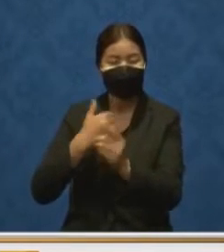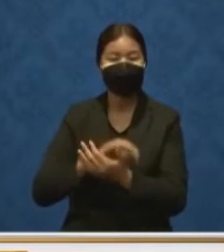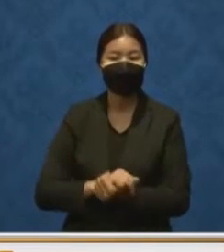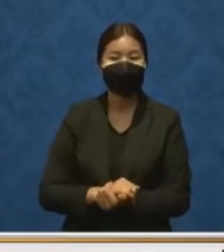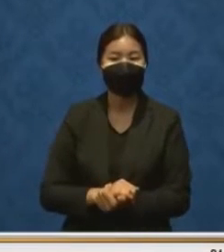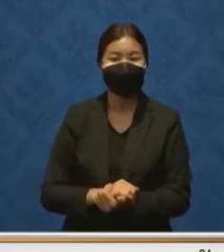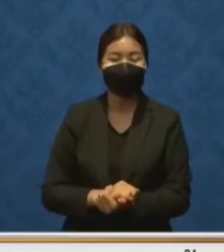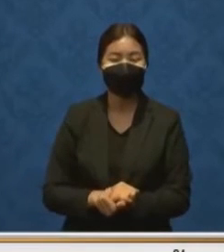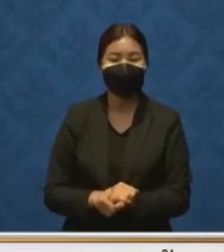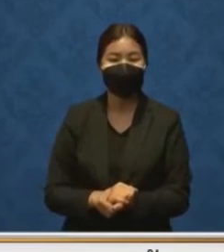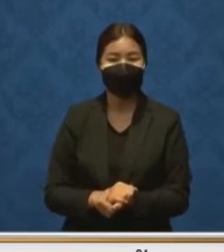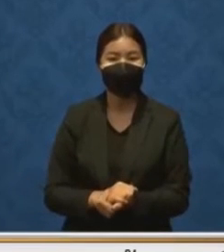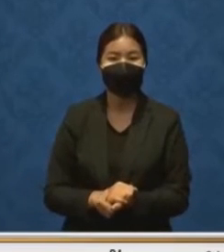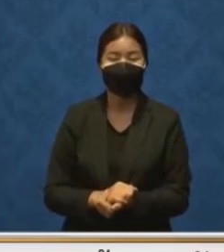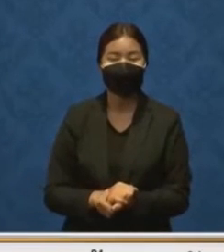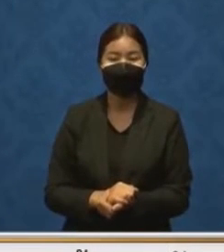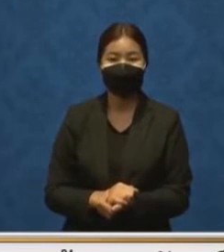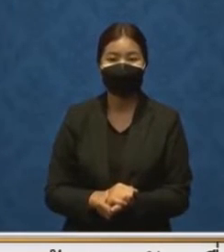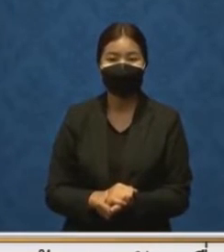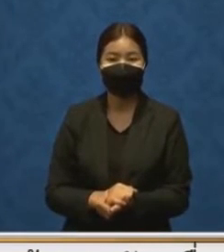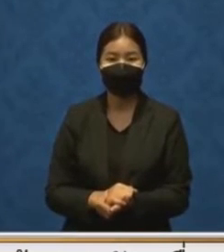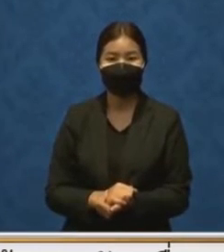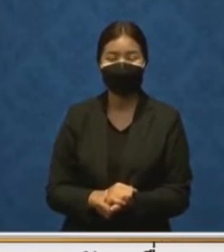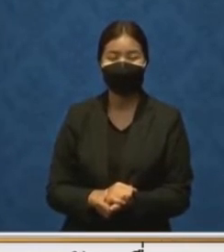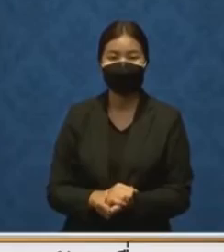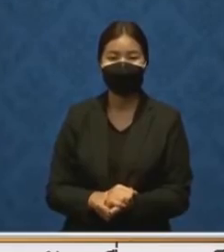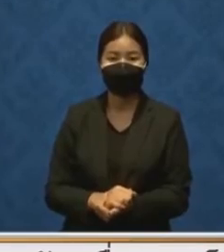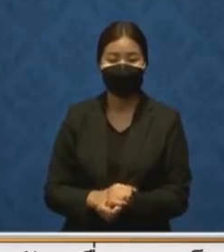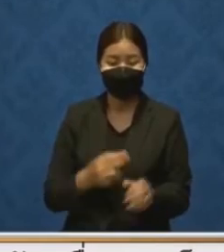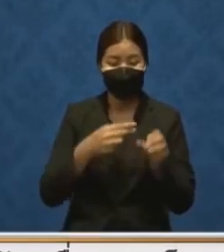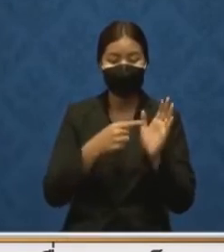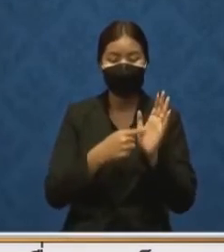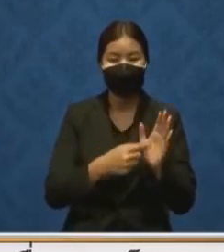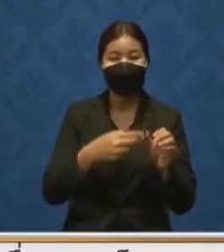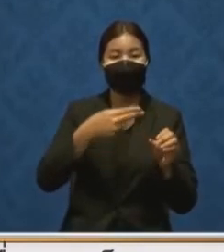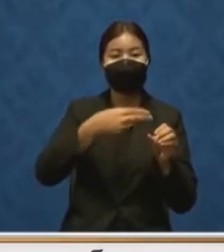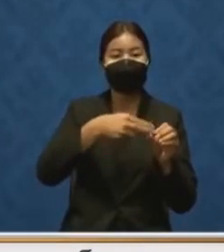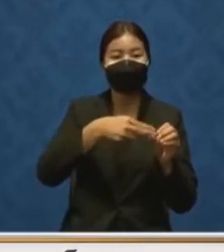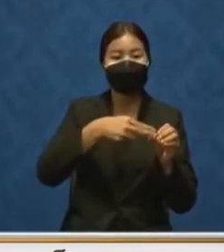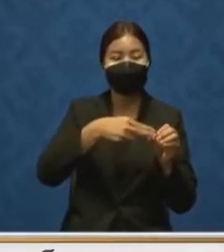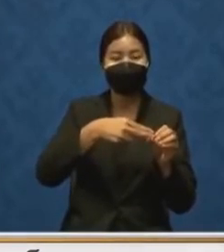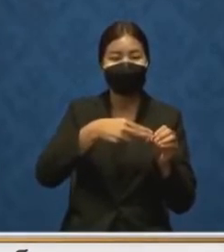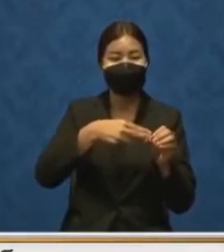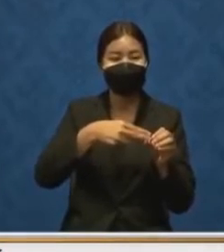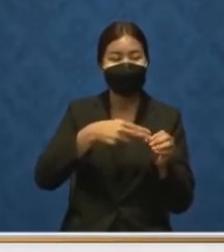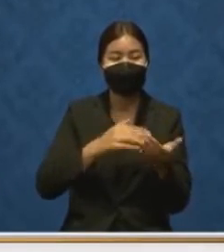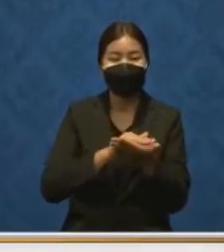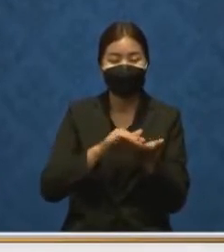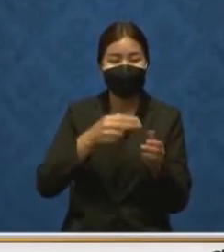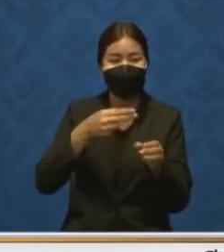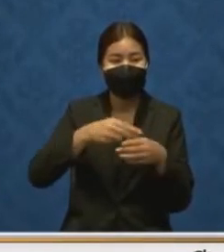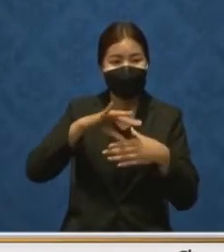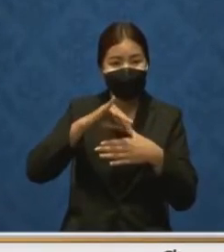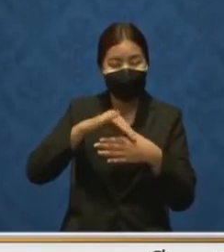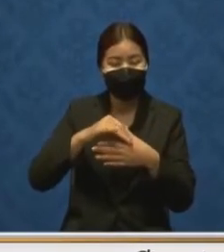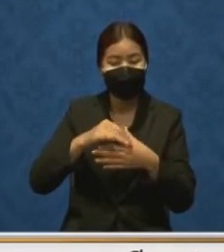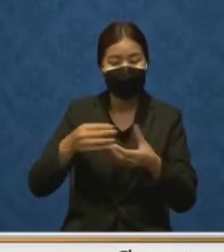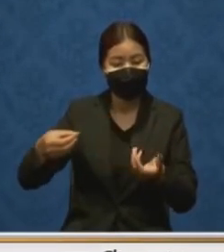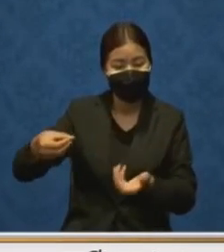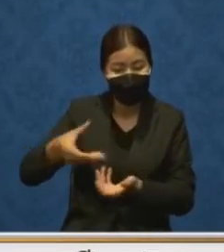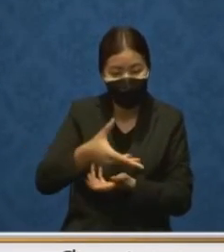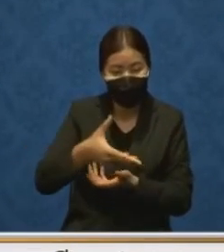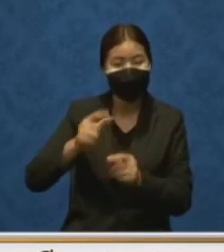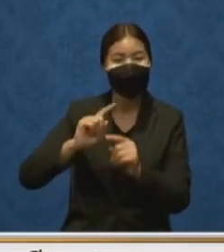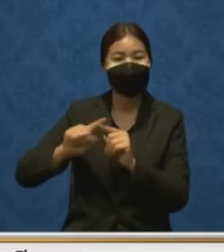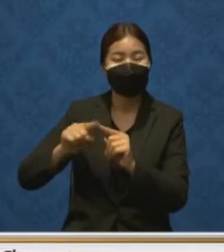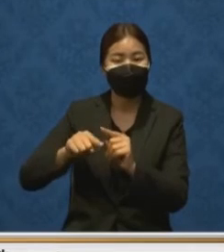ข้อเทศจริงนะครับนั่นก็คือน้ำมนปลามควดอันนี้ราคาปรับเพิมสูงขึ้